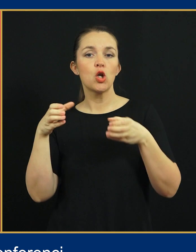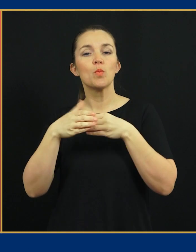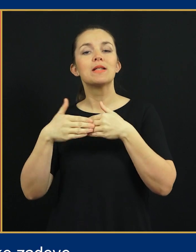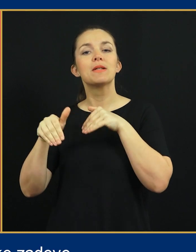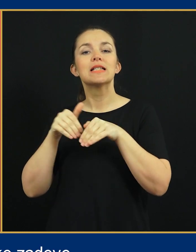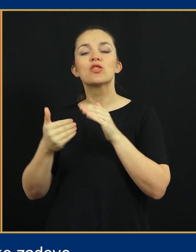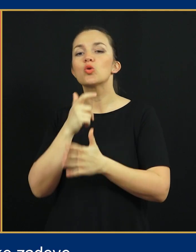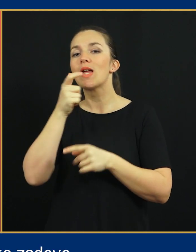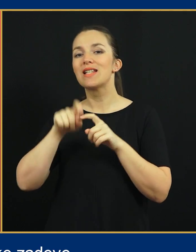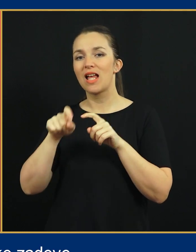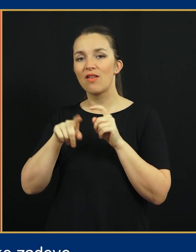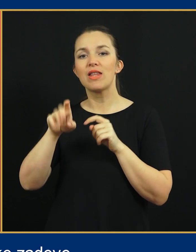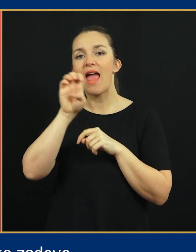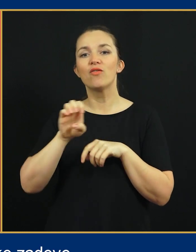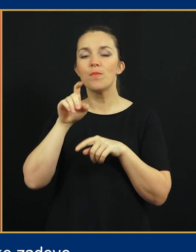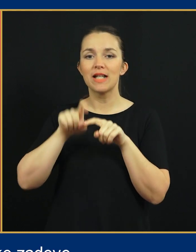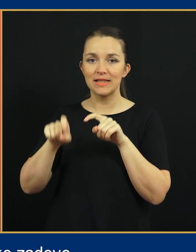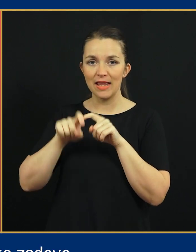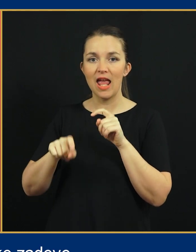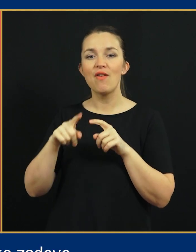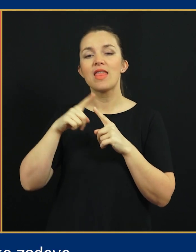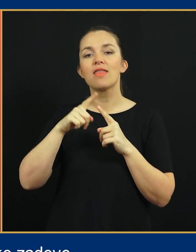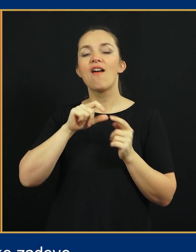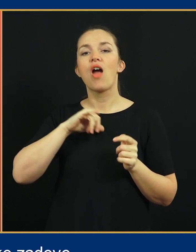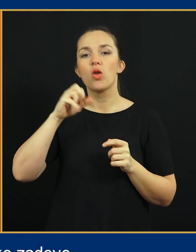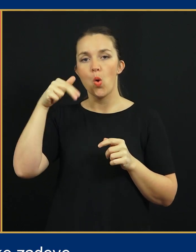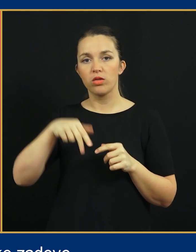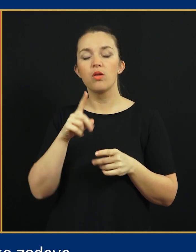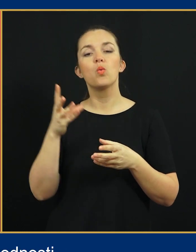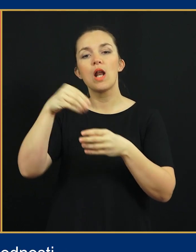ministrico za zunanje zadeve in evropske zadeve Tanjo Fajon